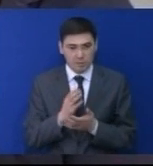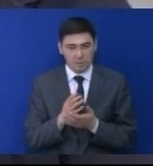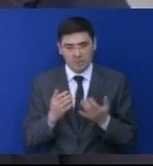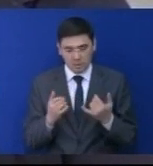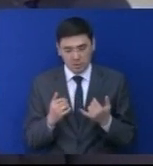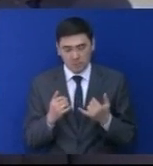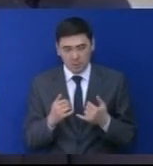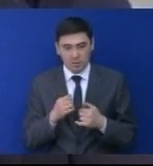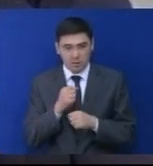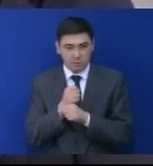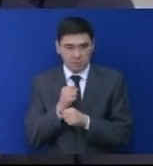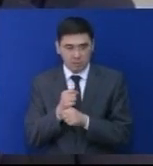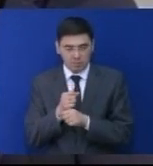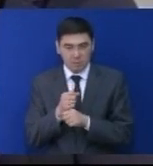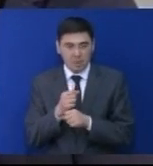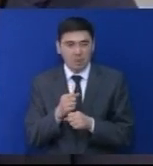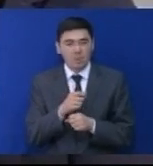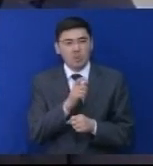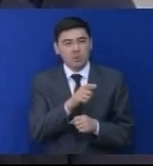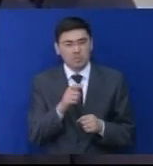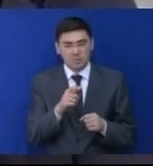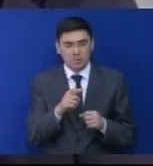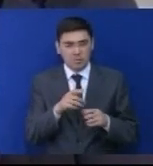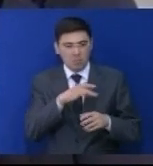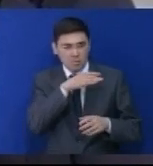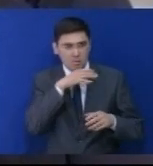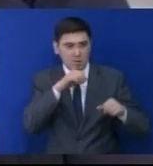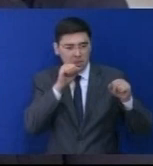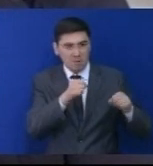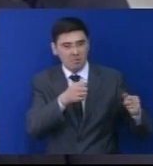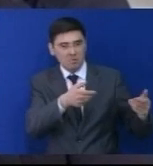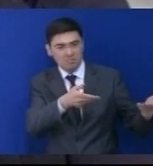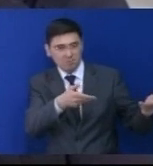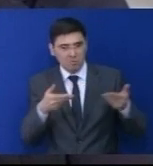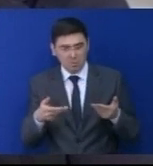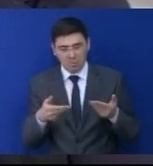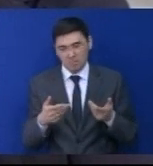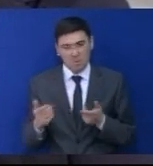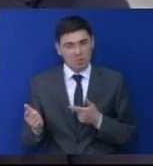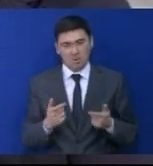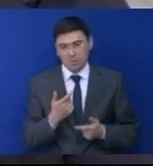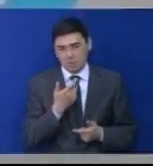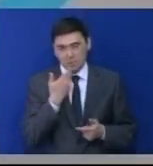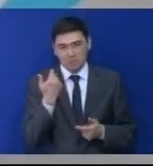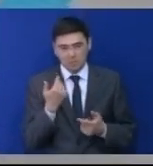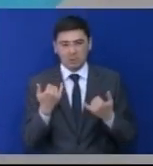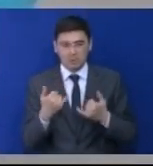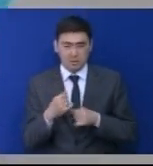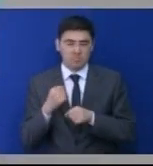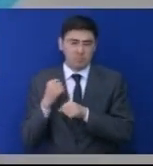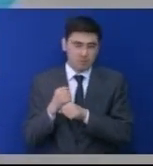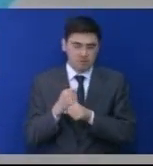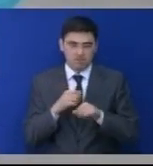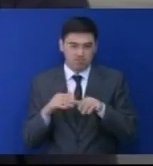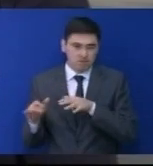істеп жатырмыз. Яғни қаламыз көп адамды қабылдауға әлі дайын емес. Осы тұрғыда да жұмыстар атқарылып жатыр. Бүгінде